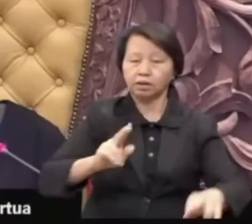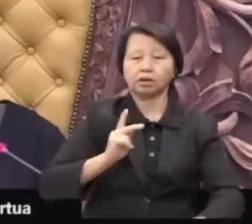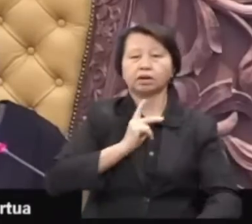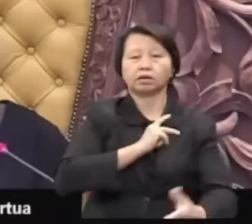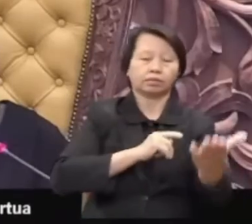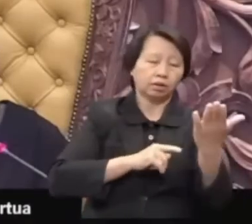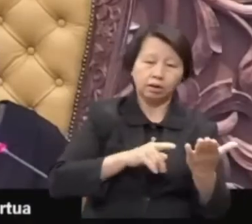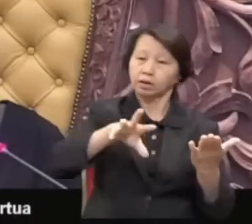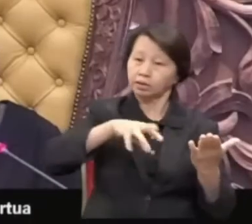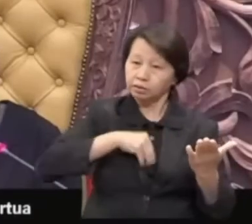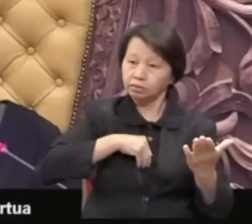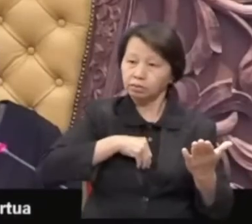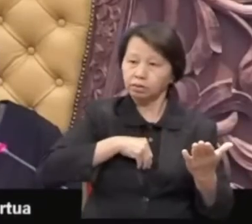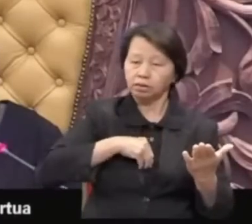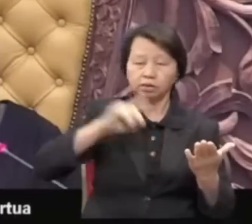kabinet